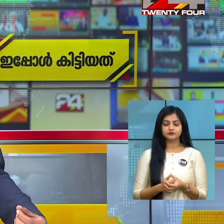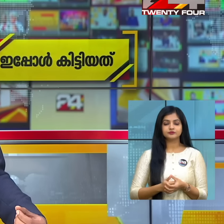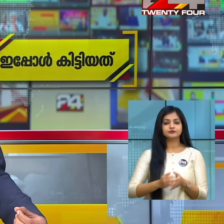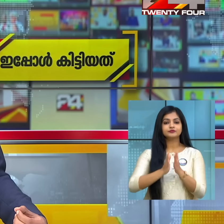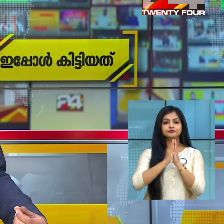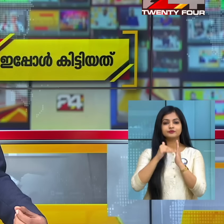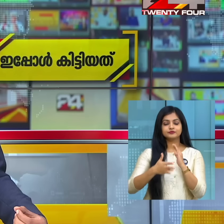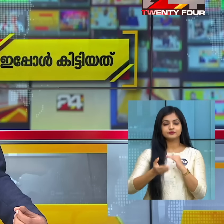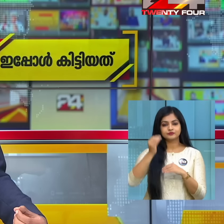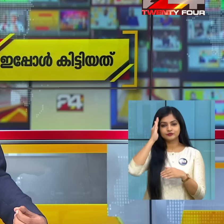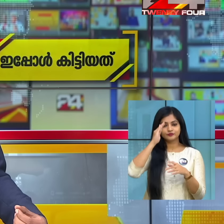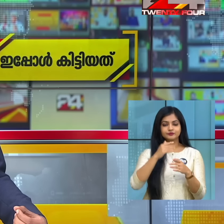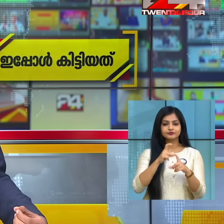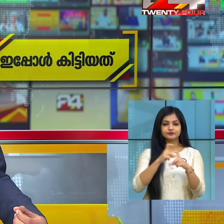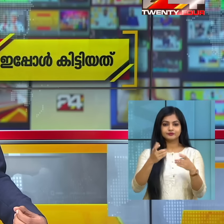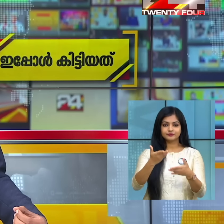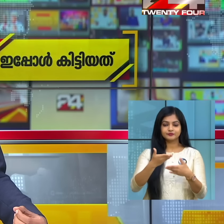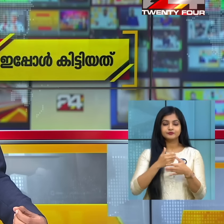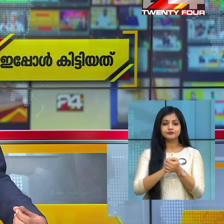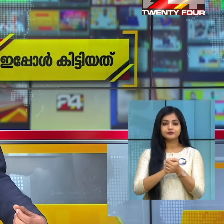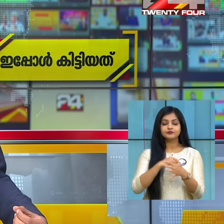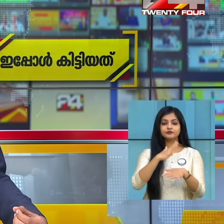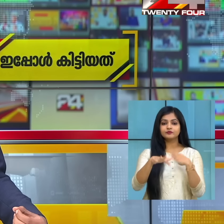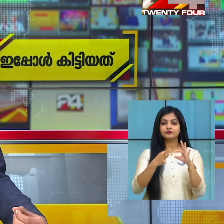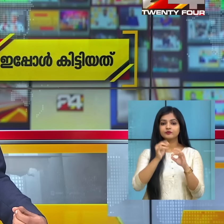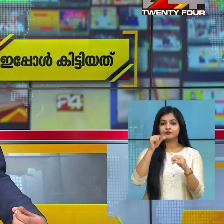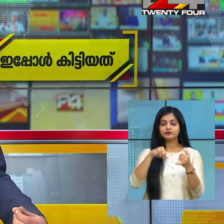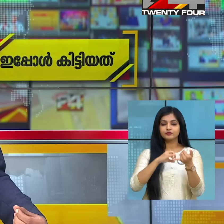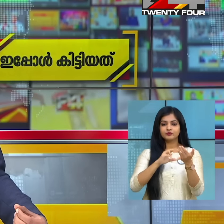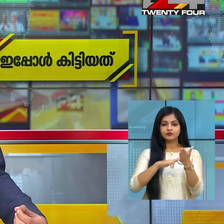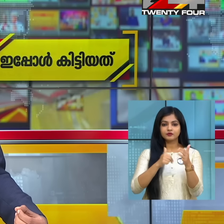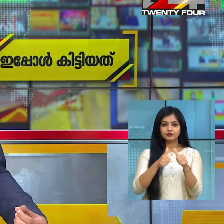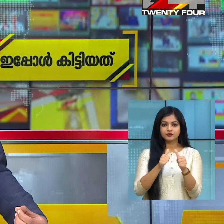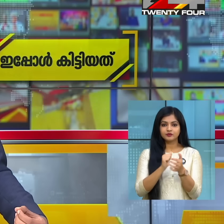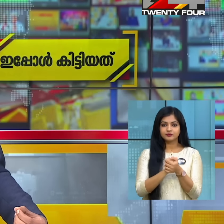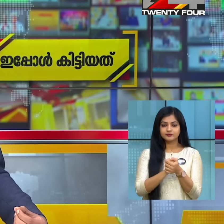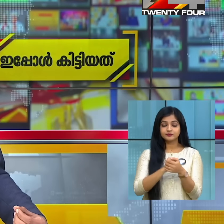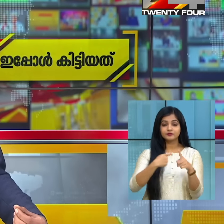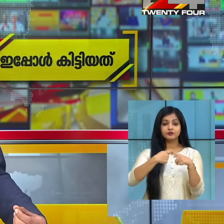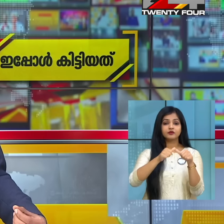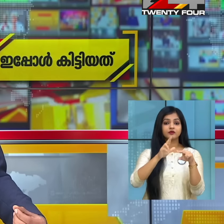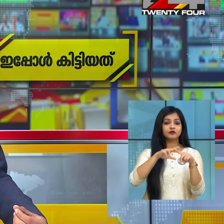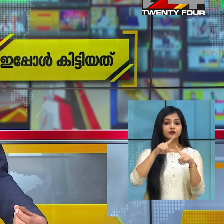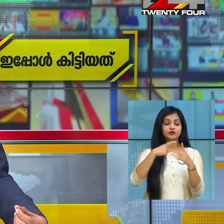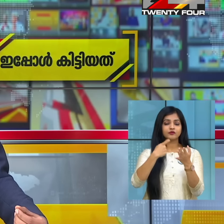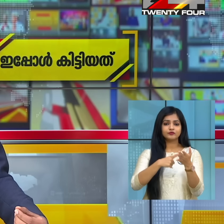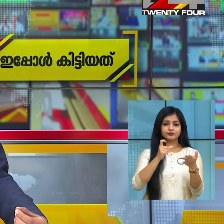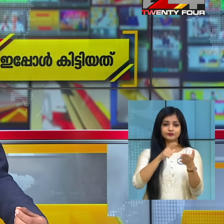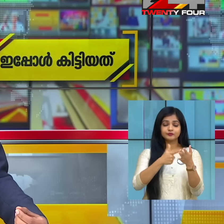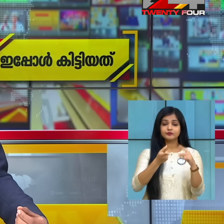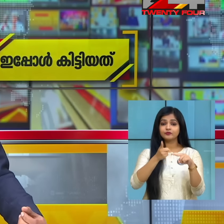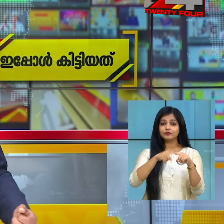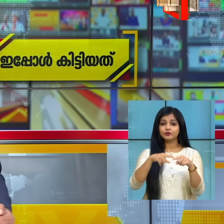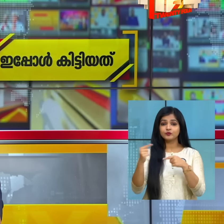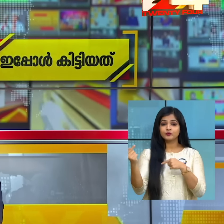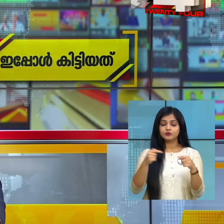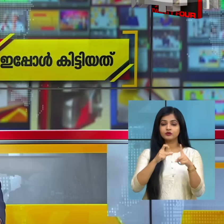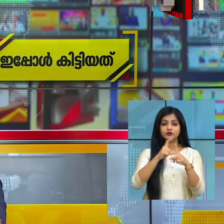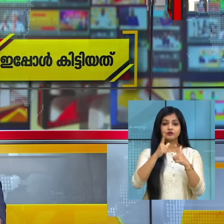നമസ്കാരം. ഇപ്പോൾ കിട്ടിയതിലേക്ക് വിശദമായി ഞാൻ ഉന്മേഷ് ശിവരാമൻ. എന്നോടൊപ്പം കേൾവി പരിമിതരെ സഹായിക്കുന്നതിന് വേണ്ടി സോന ജെറിയും. കാഫിർ സ്ക്രീൻഷോട്ട് വിവാദത്തിൽ ഡിവൈഎഫ്ഐ